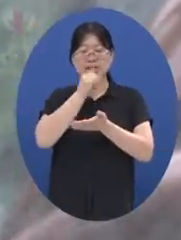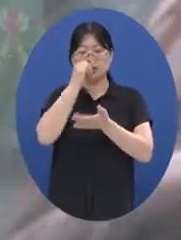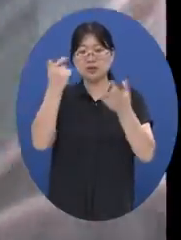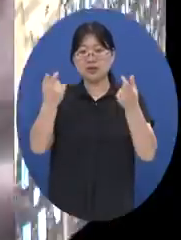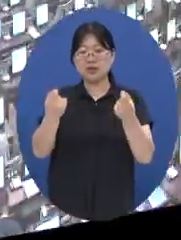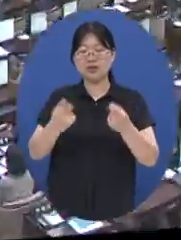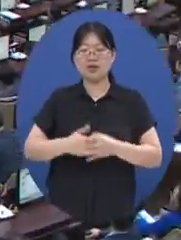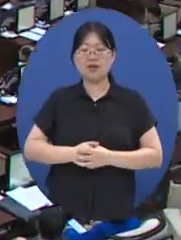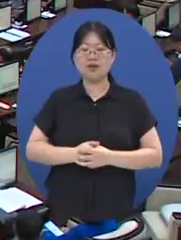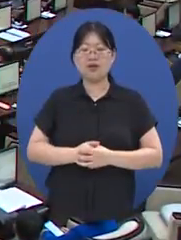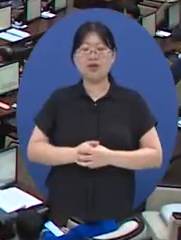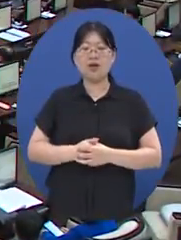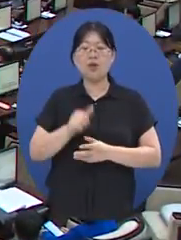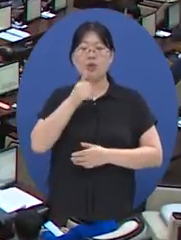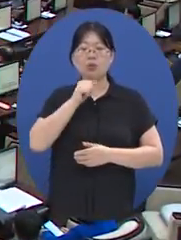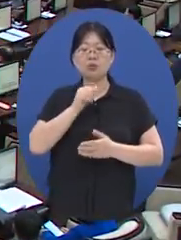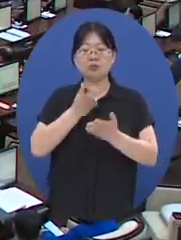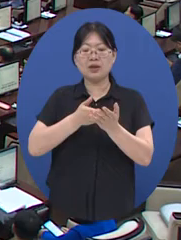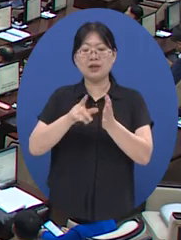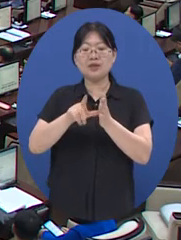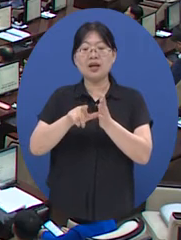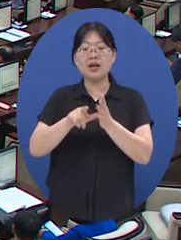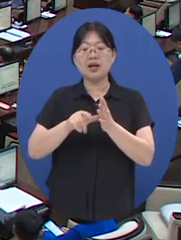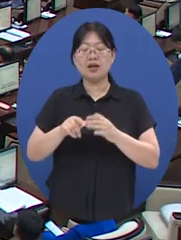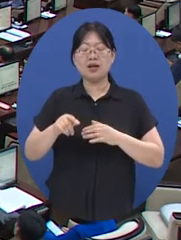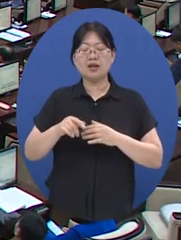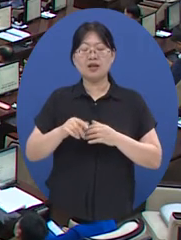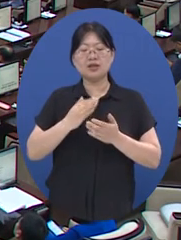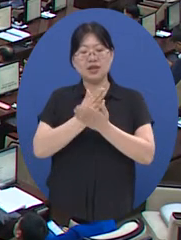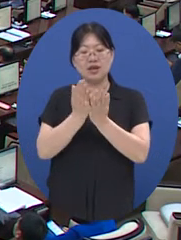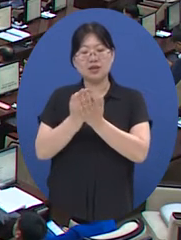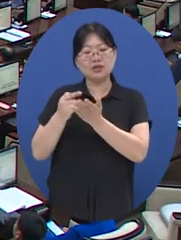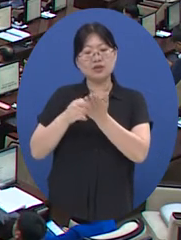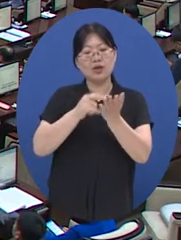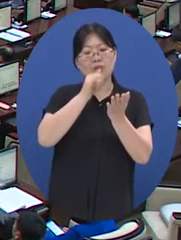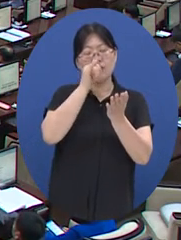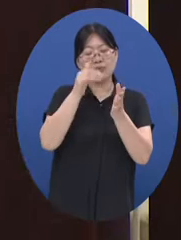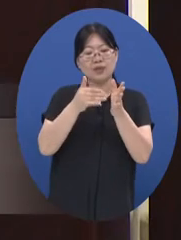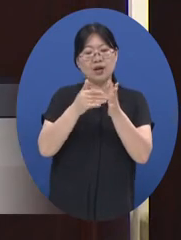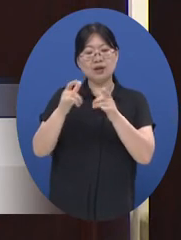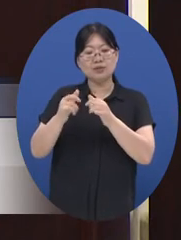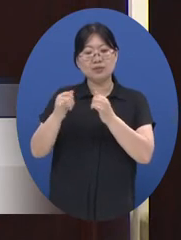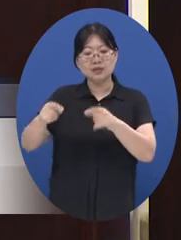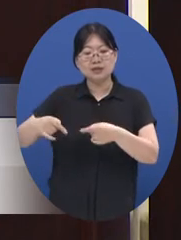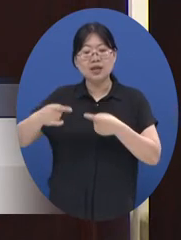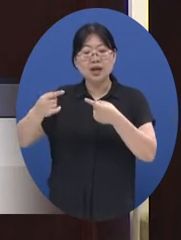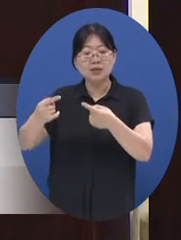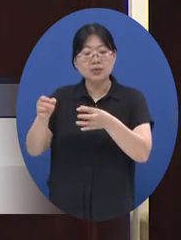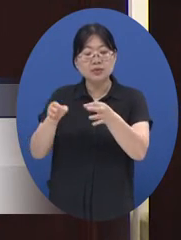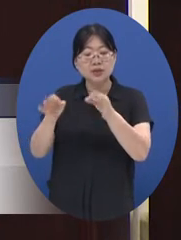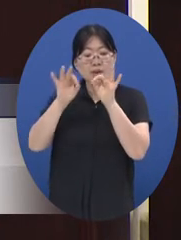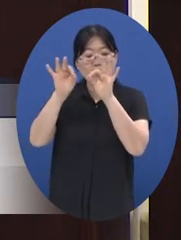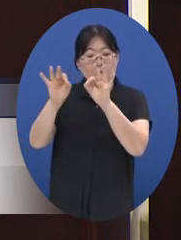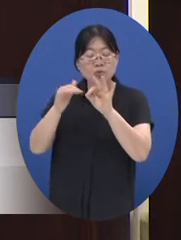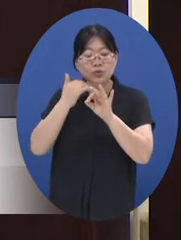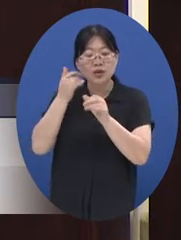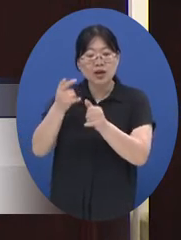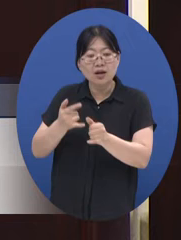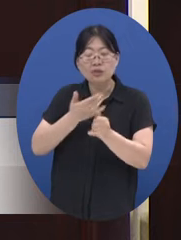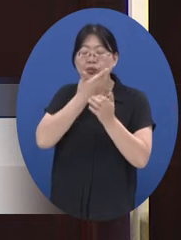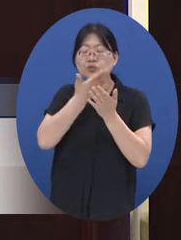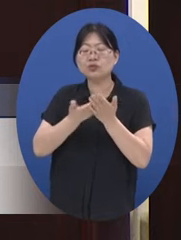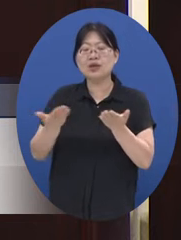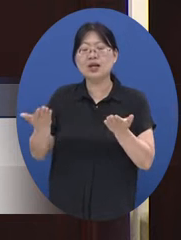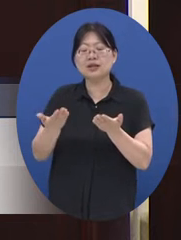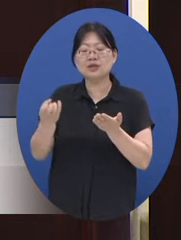예정입니다. 의원들의 5분 발언에선 도중에 관한 다양한 제언이 이루어졌습니다. 시민 참여 시장은 누군가에게는